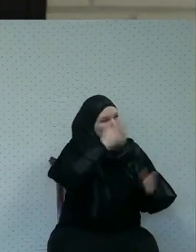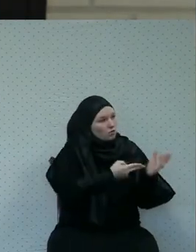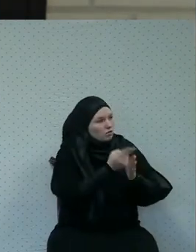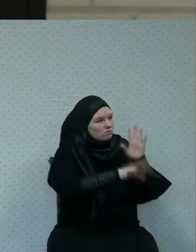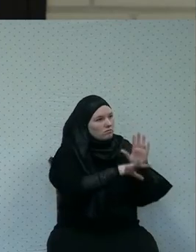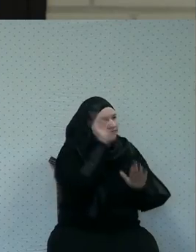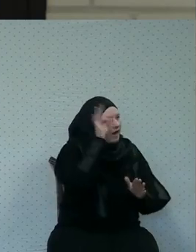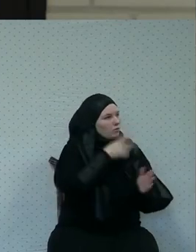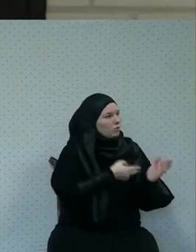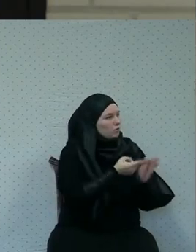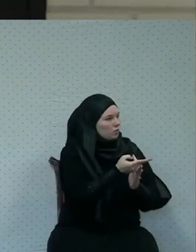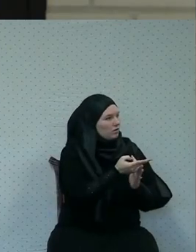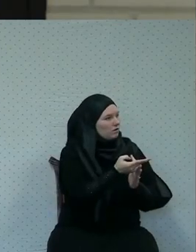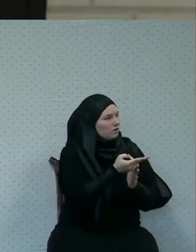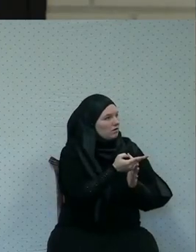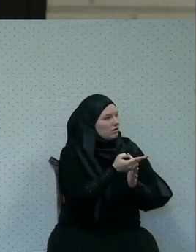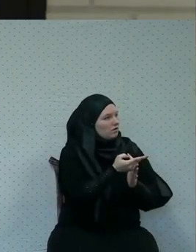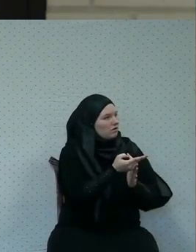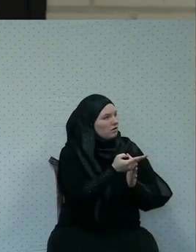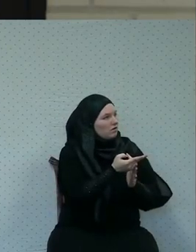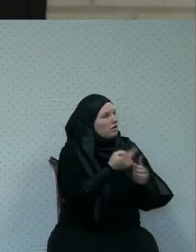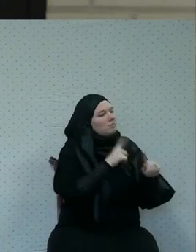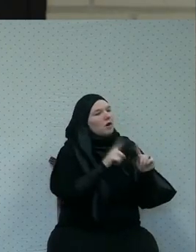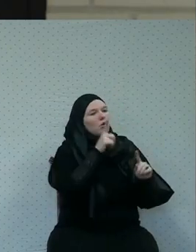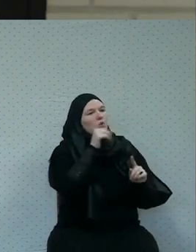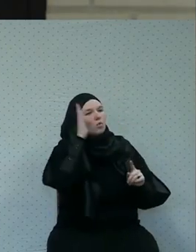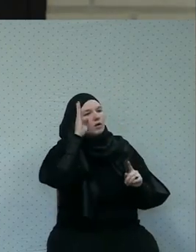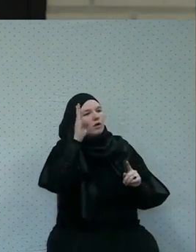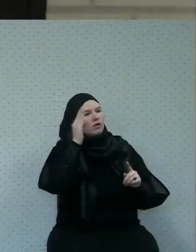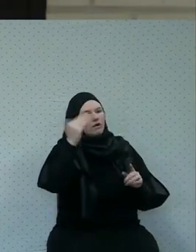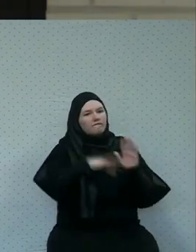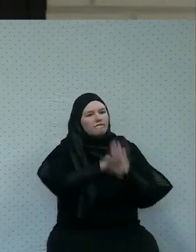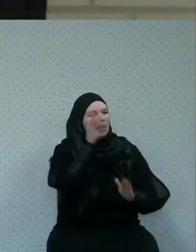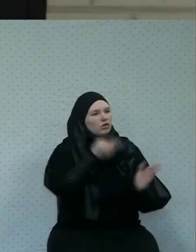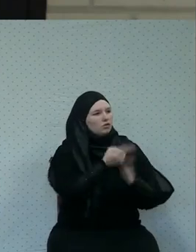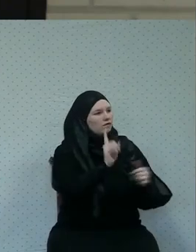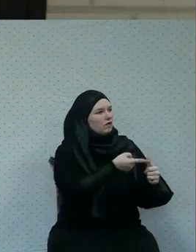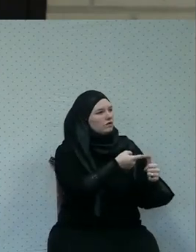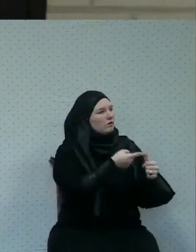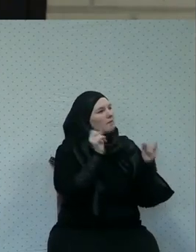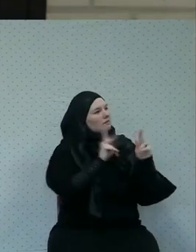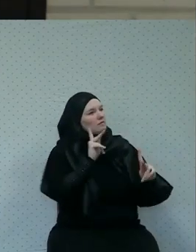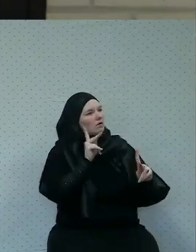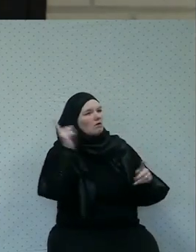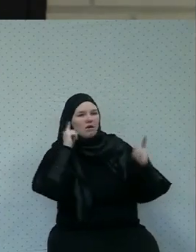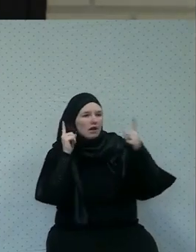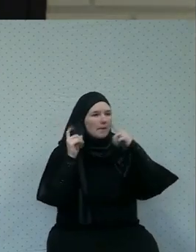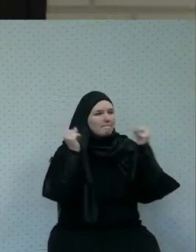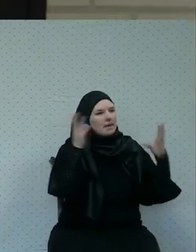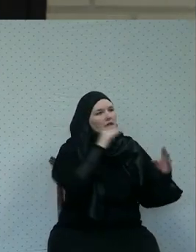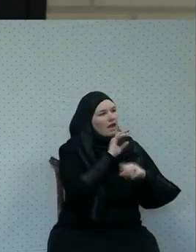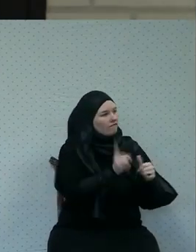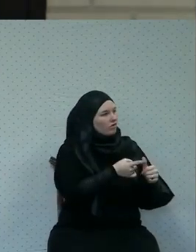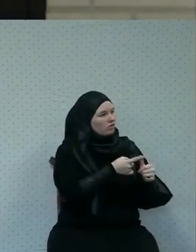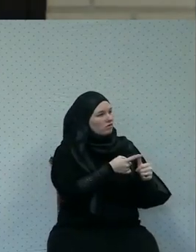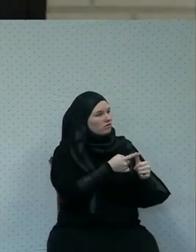الْبَاطِلِ فَيَدْمَغُ فَإِذَا هُوَ زَاهِقٌ. But who's going to put the truth forward first? Allah leaves it on